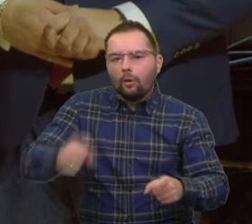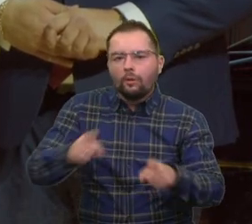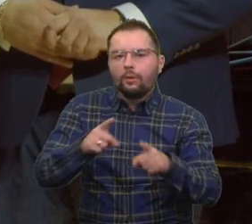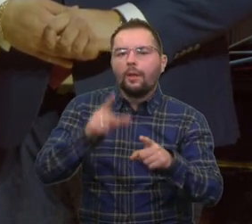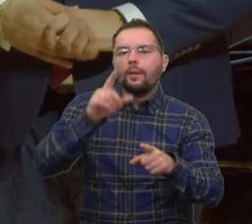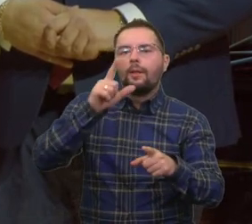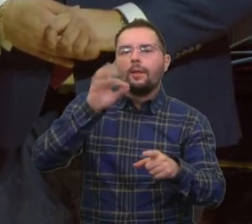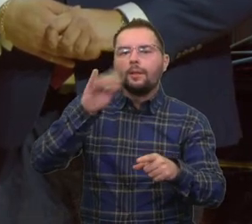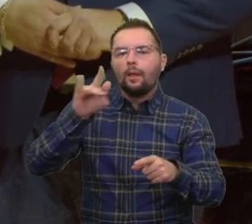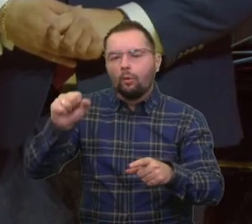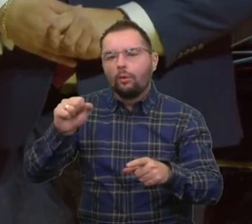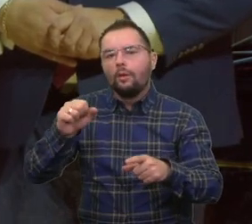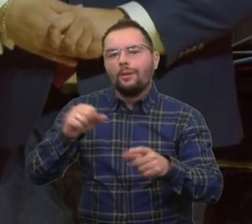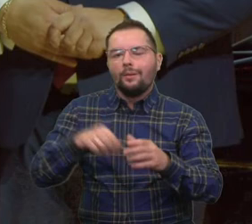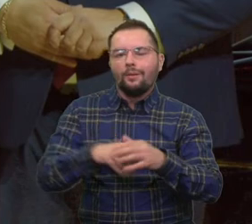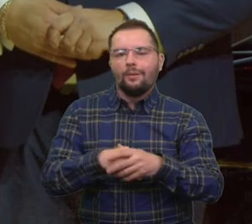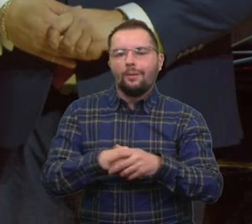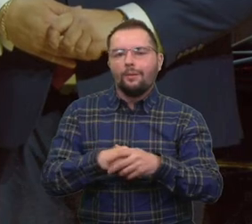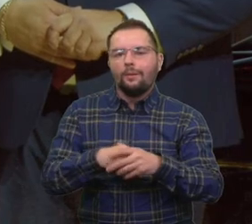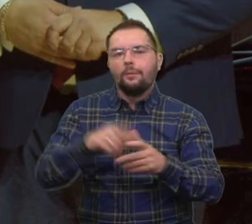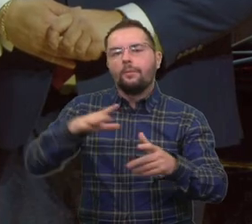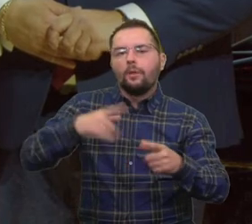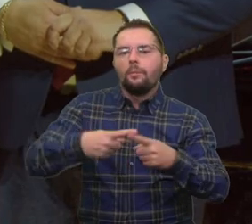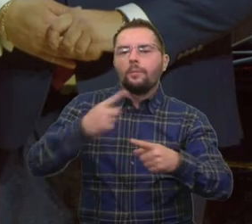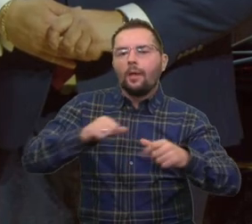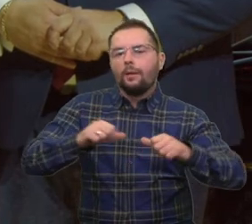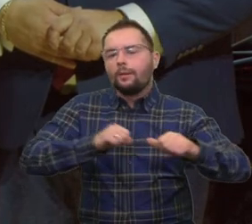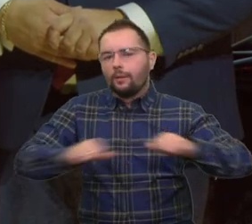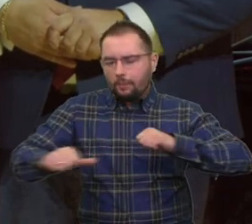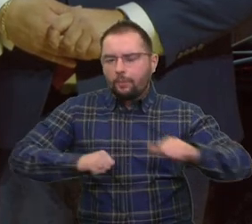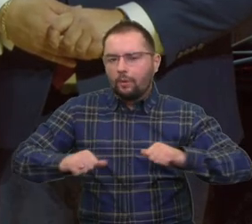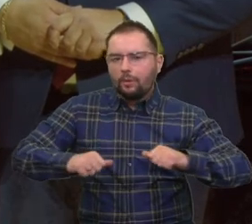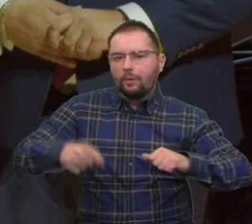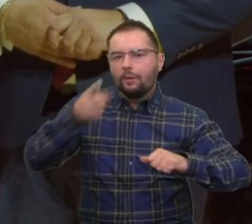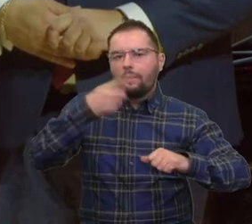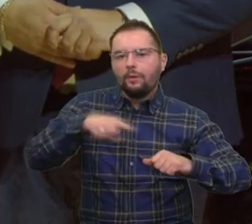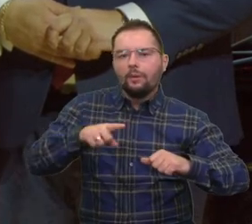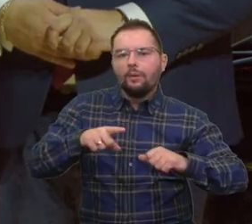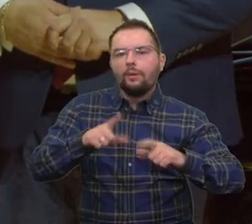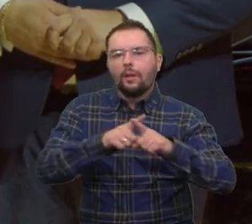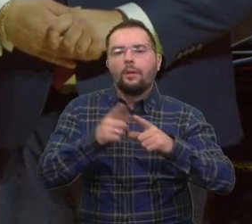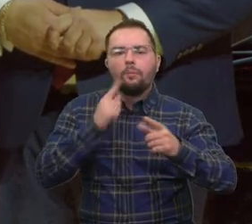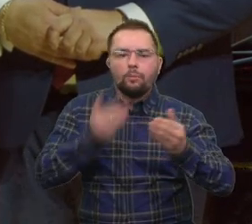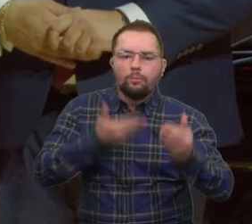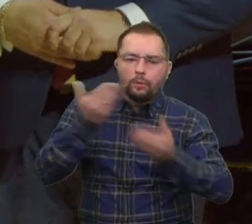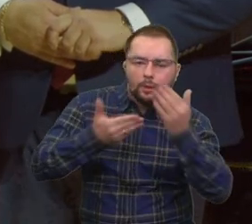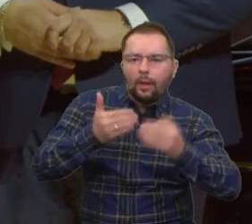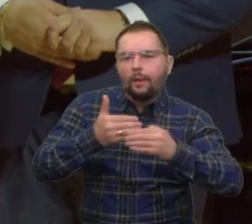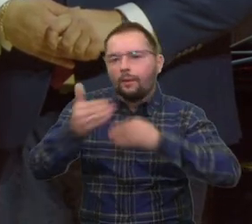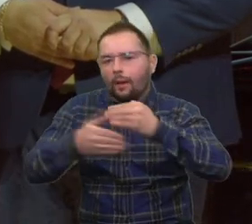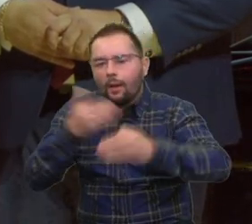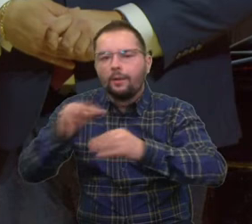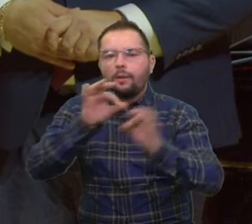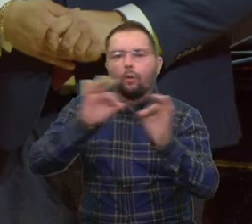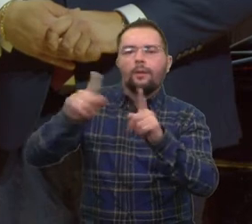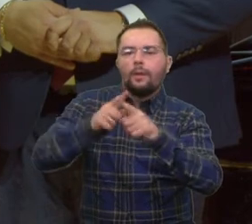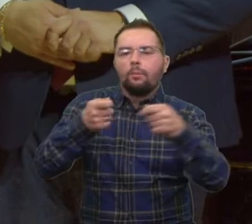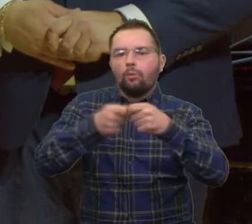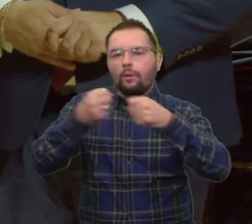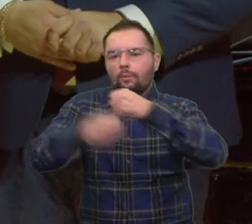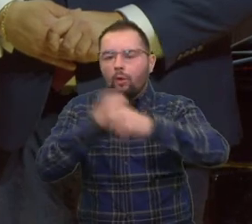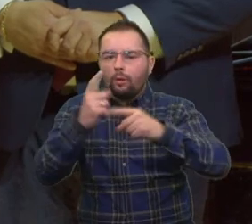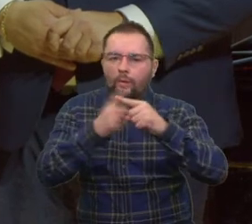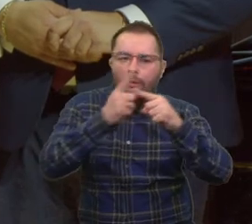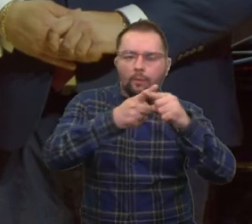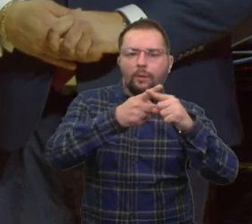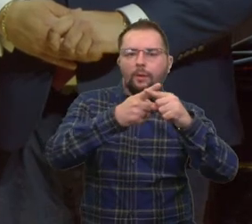Saługa, które przed samorządem się teraz jawią. Życzę dalszych sukcesów i takiej owocnej współpracy, bo